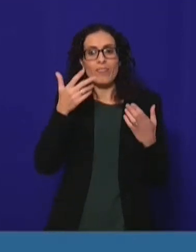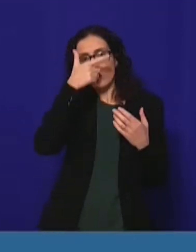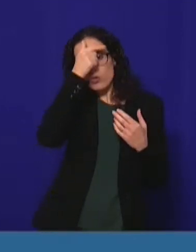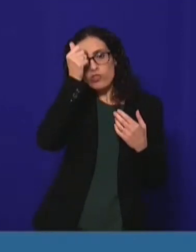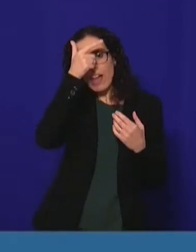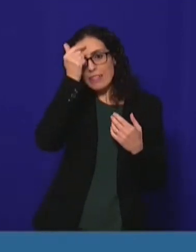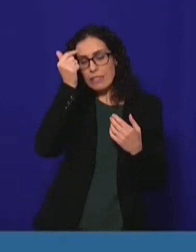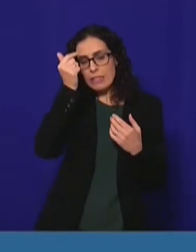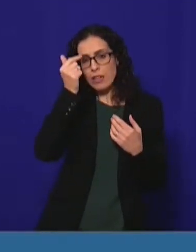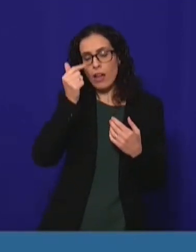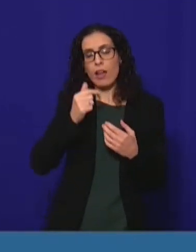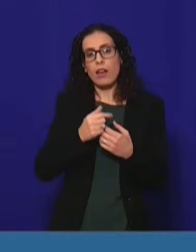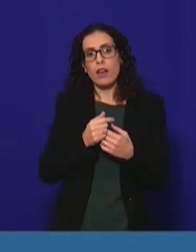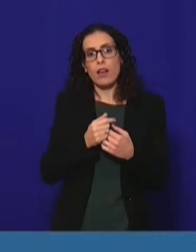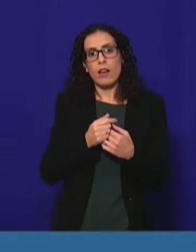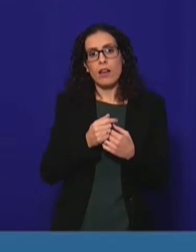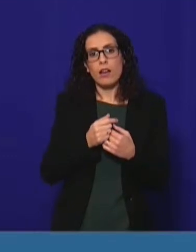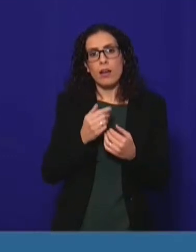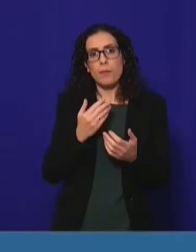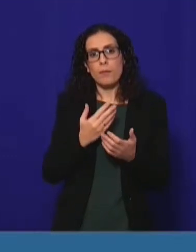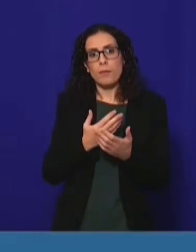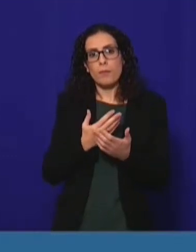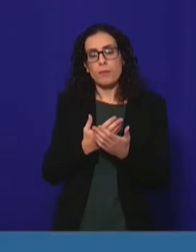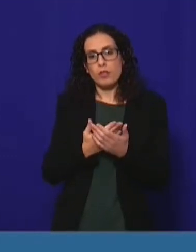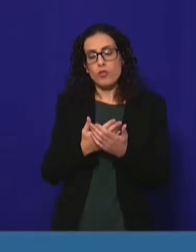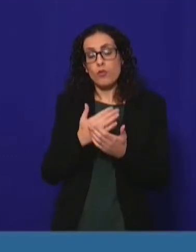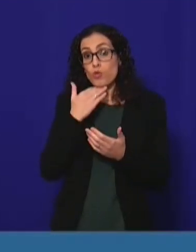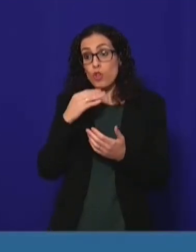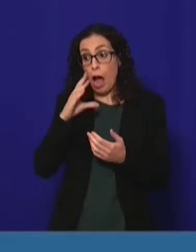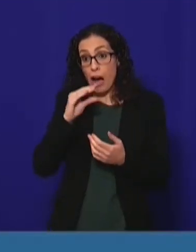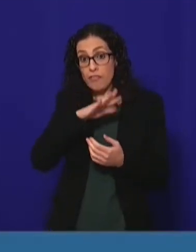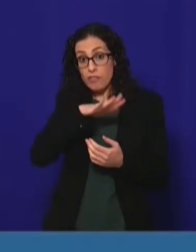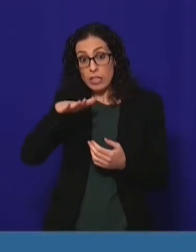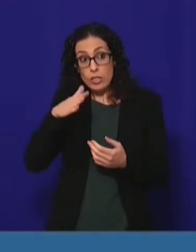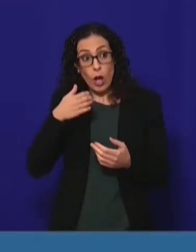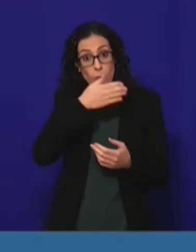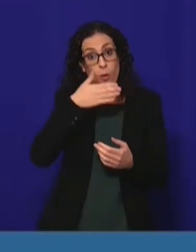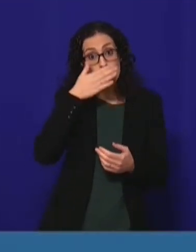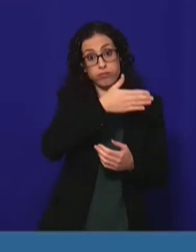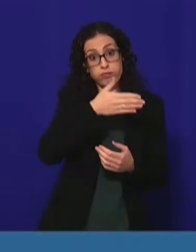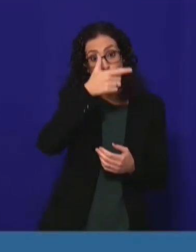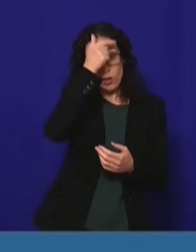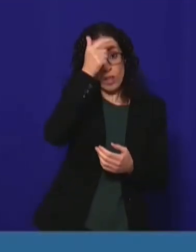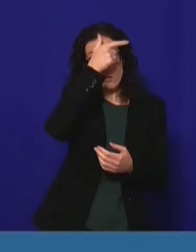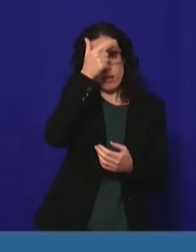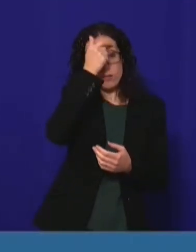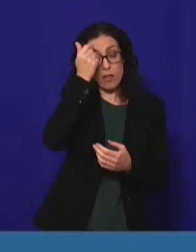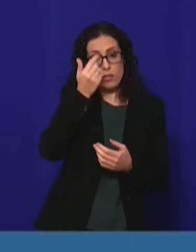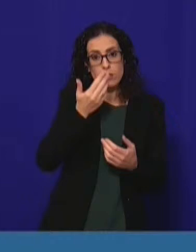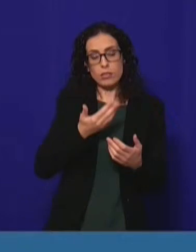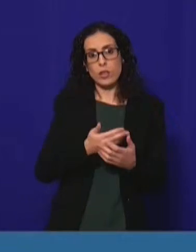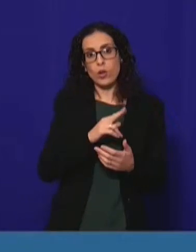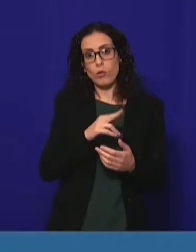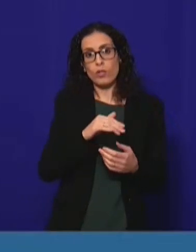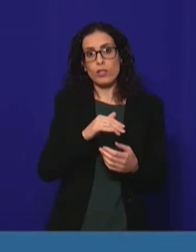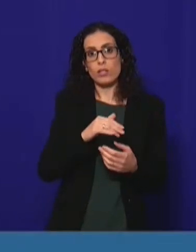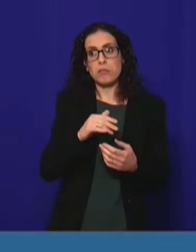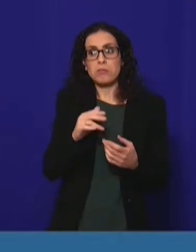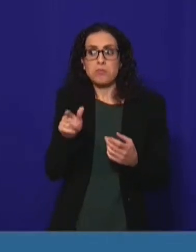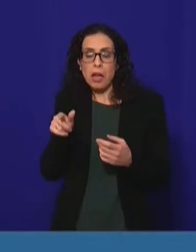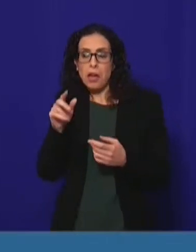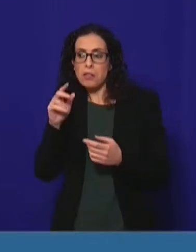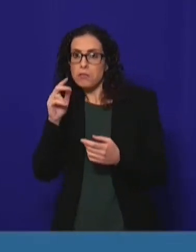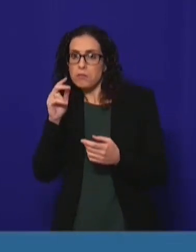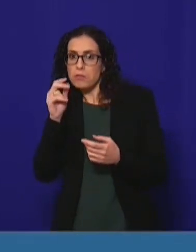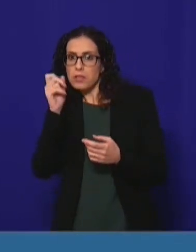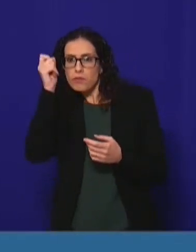jsiru sabiex ovvjament il-peace ma jiżdix fuq l-swabbing centers pajjiżna tarfu eżempju li dan jista' jkun każ ta' influenza u dan ikun